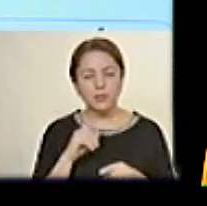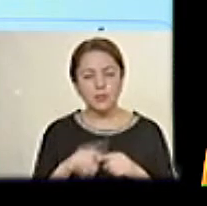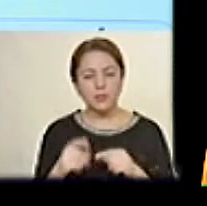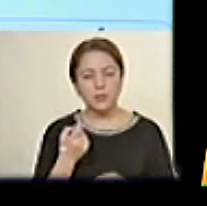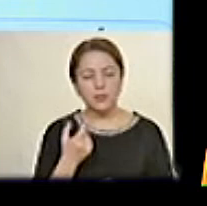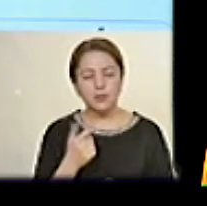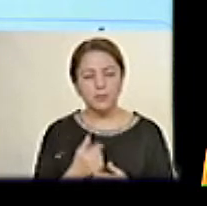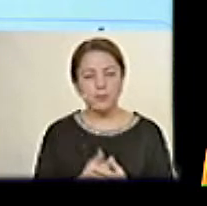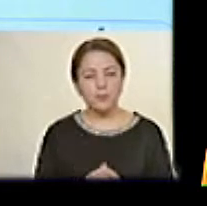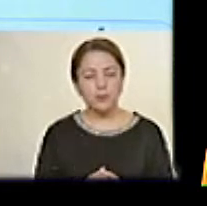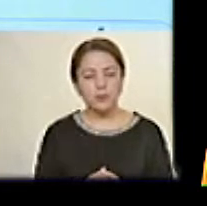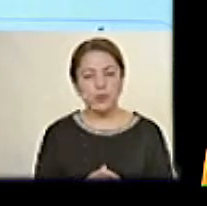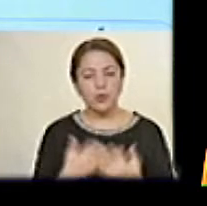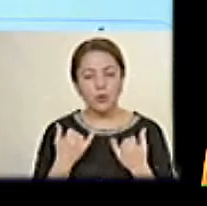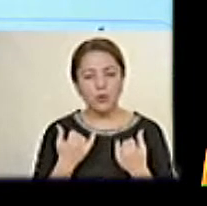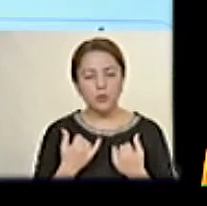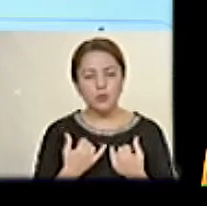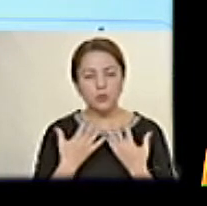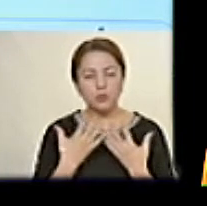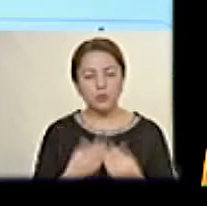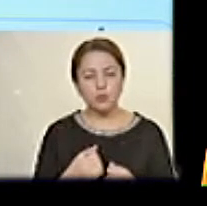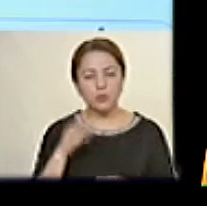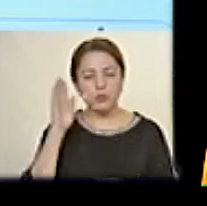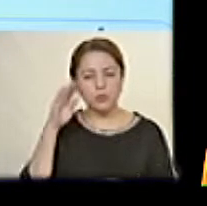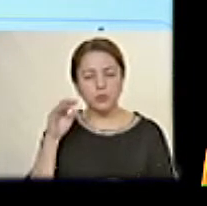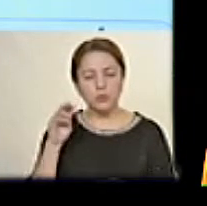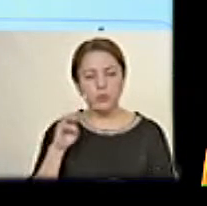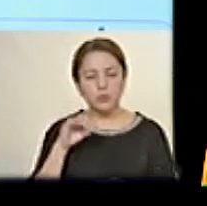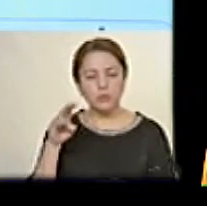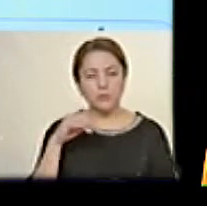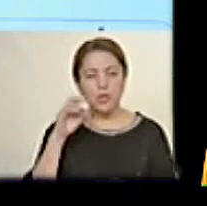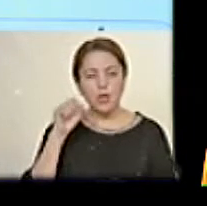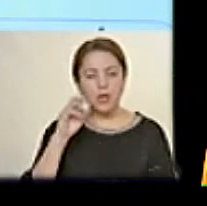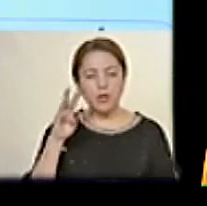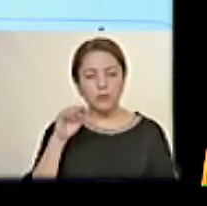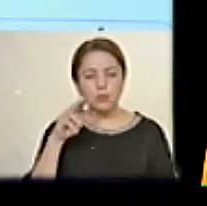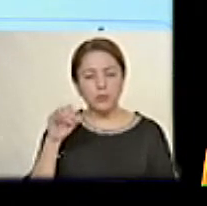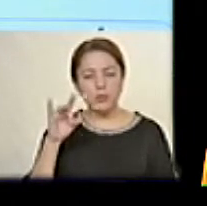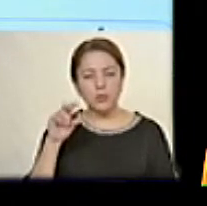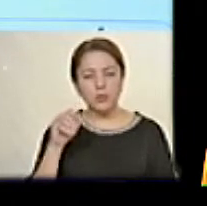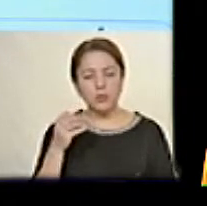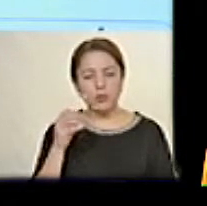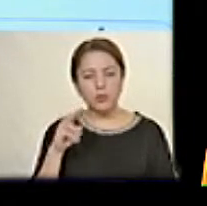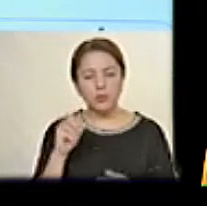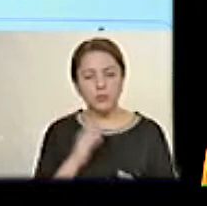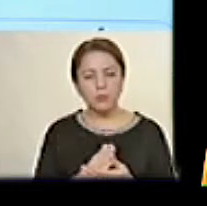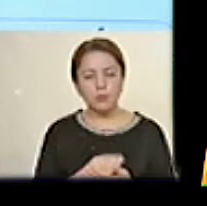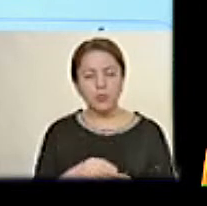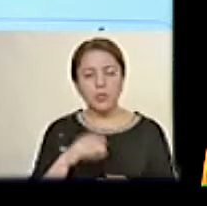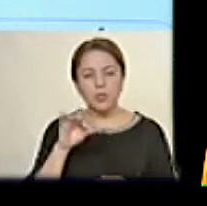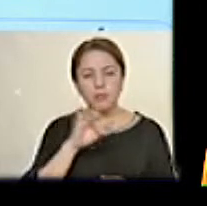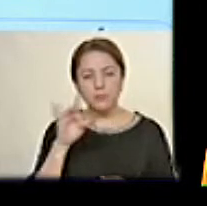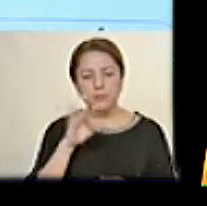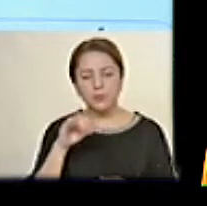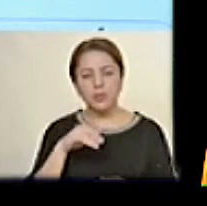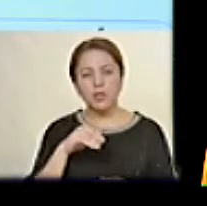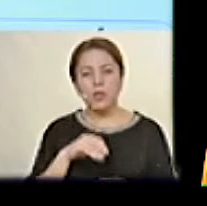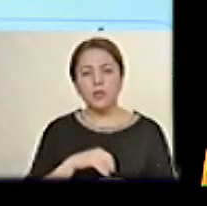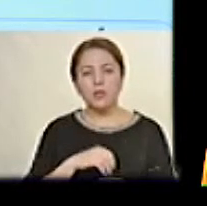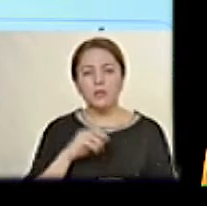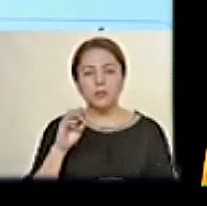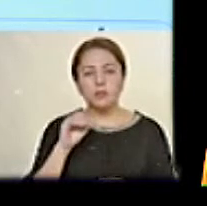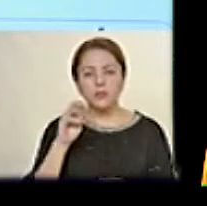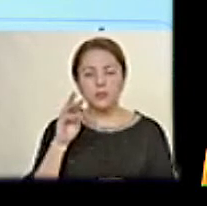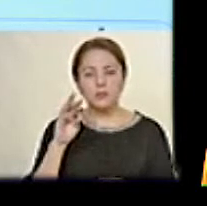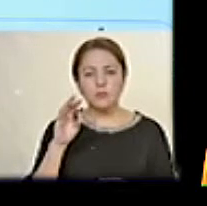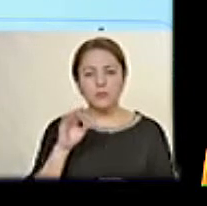kam. Hozirda suv transporti Amudaryo kemachiligidan iborat. Respublikamizda Termiz daryo porti, Xorazm